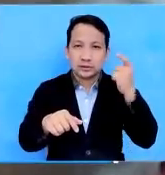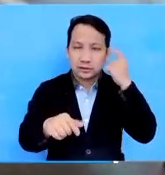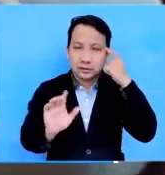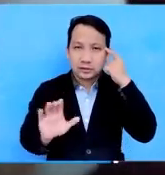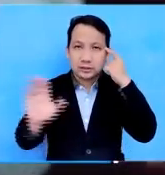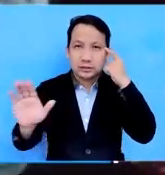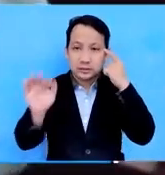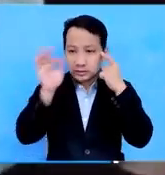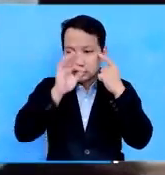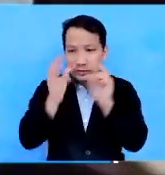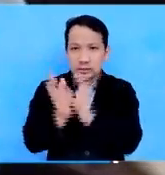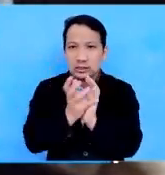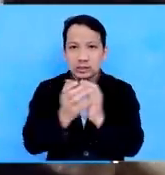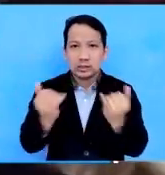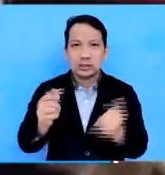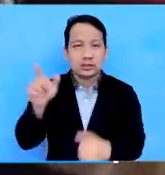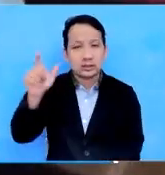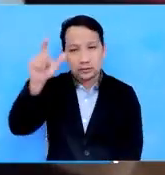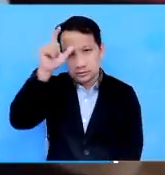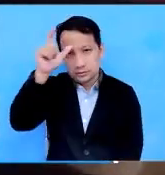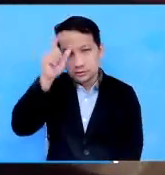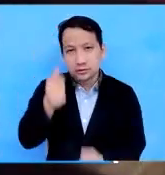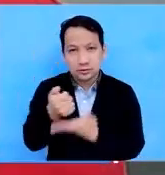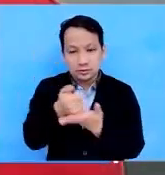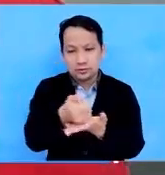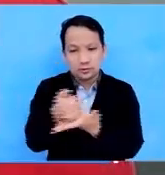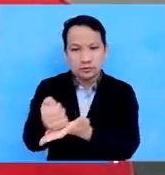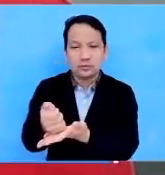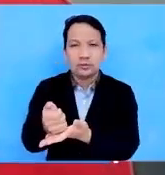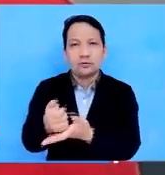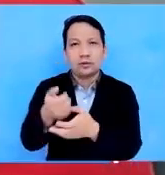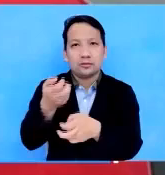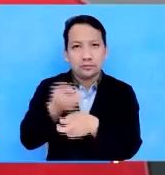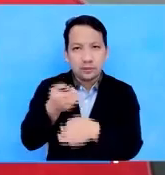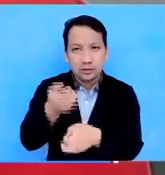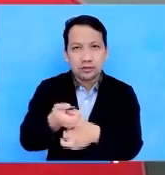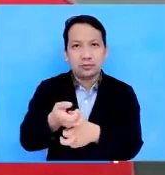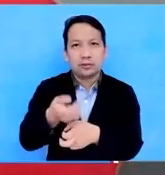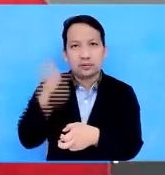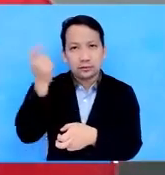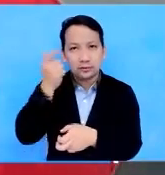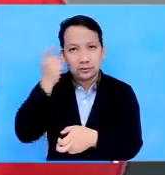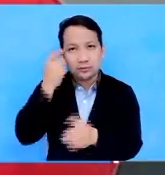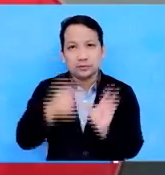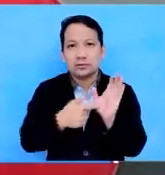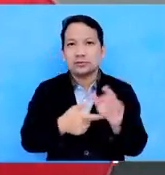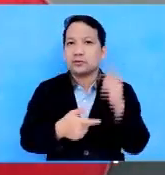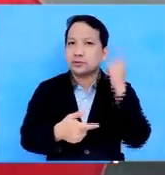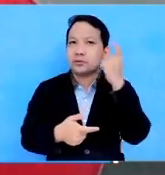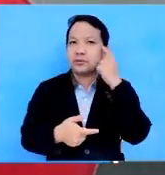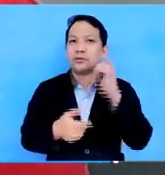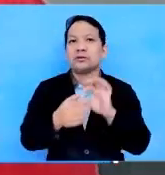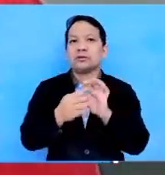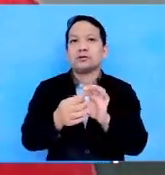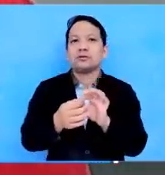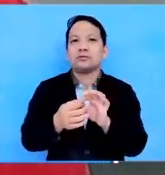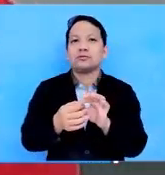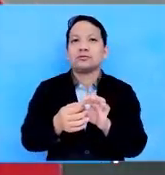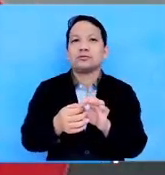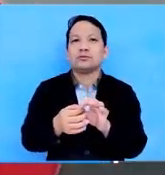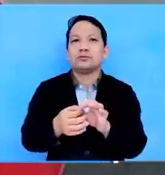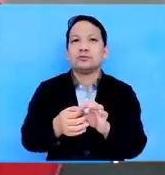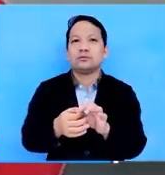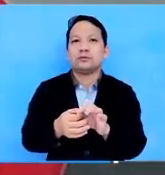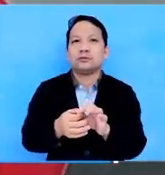Filipino communities po natin sa Turkey to help our distressed kababayan po. The Philippine government, through the Department of Foreign Affairs, is ready